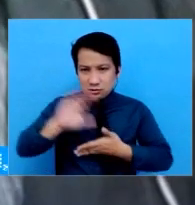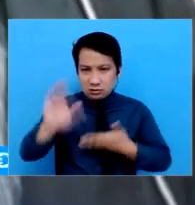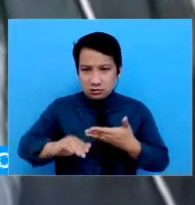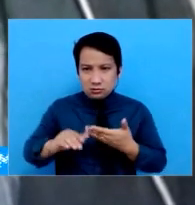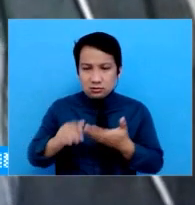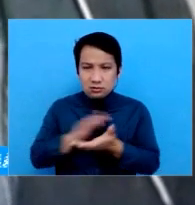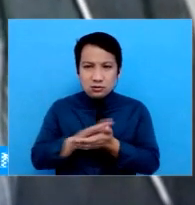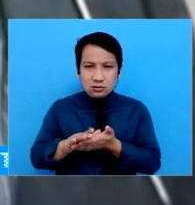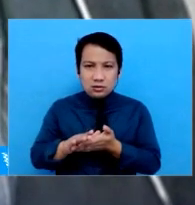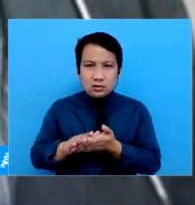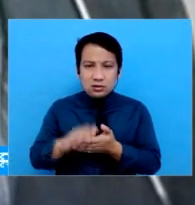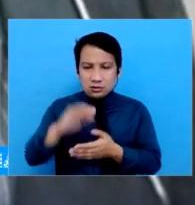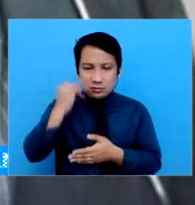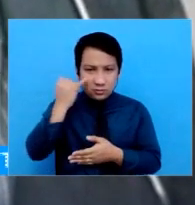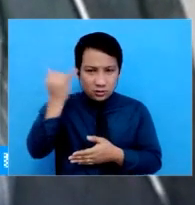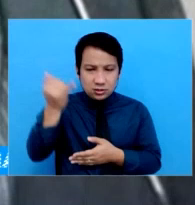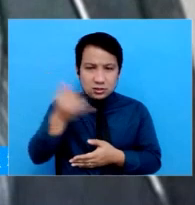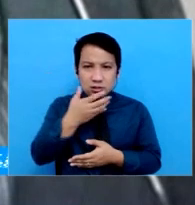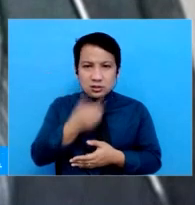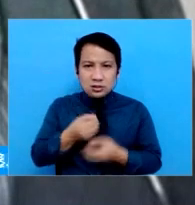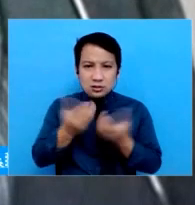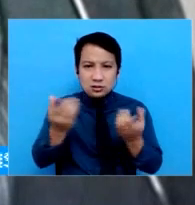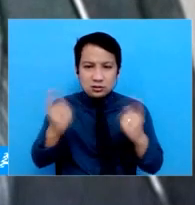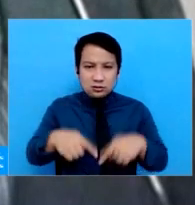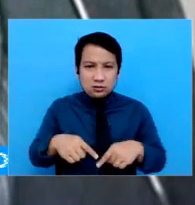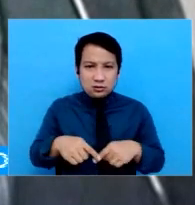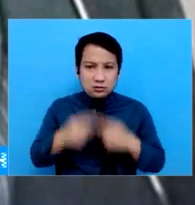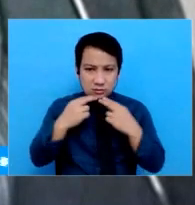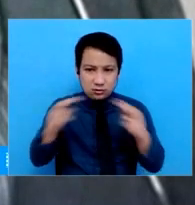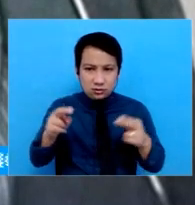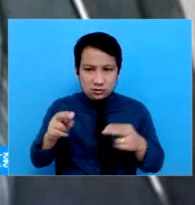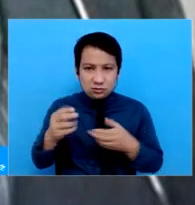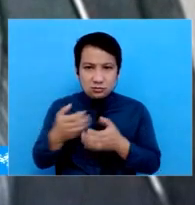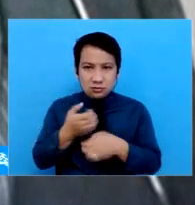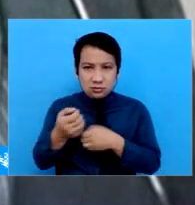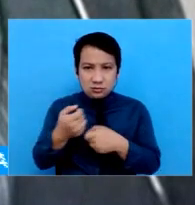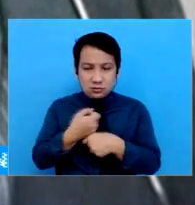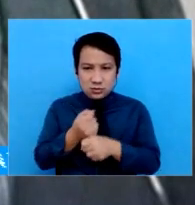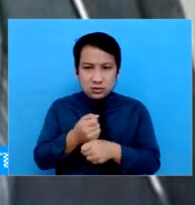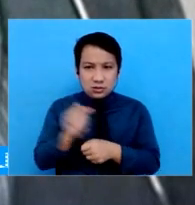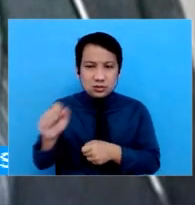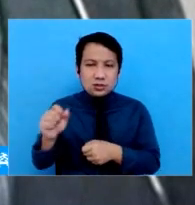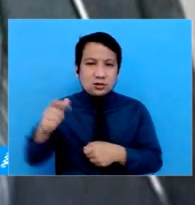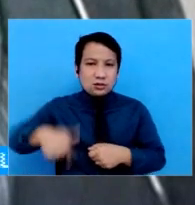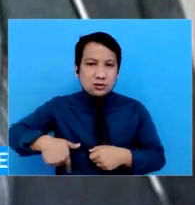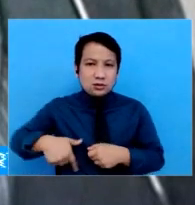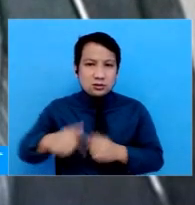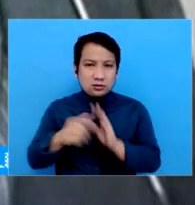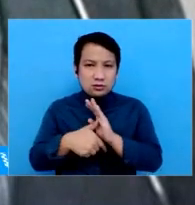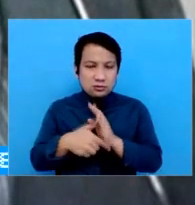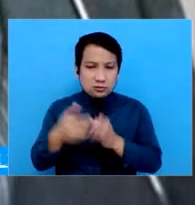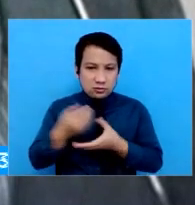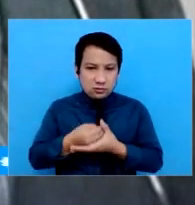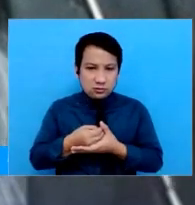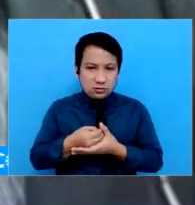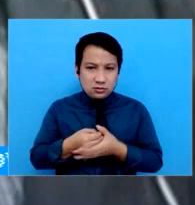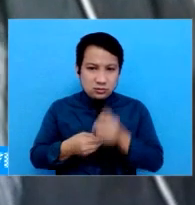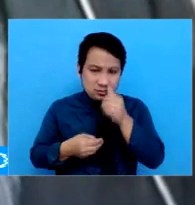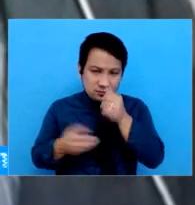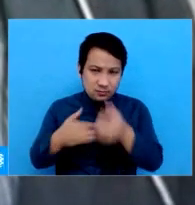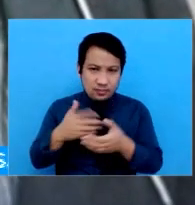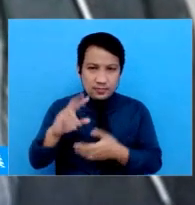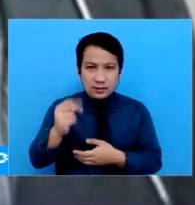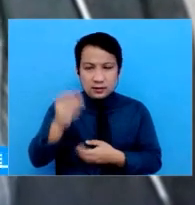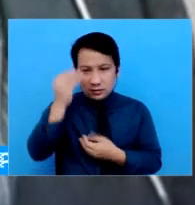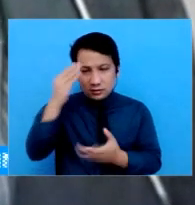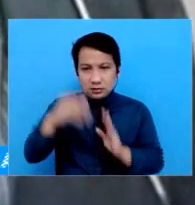pa ni Jimenez, hindi nila palalampasin ang ganitong balita na maaring makasira sa kredibilidad ng komisyon. Tiniyak din ng COMELEC